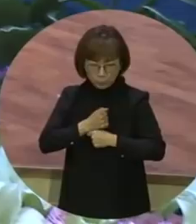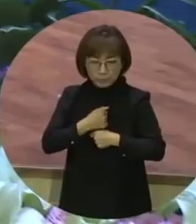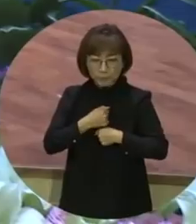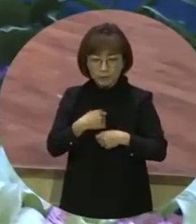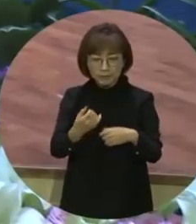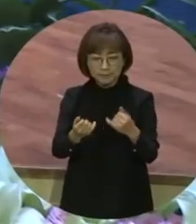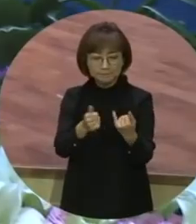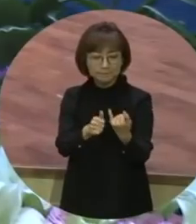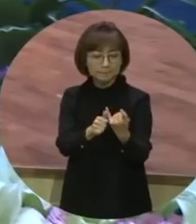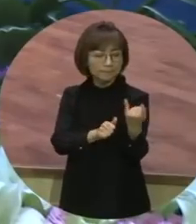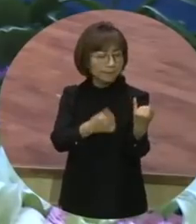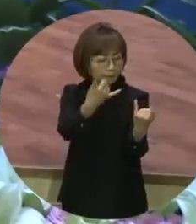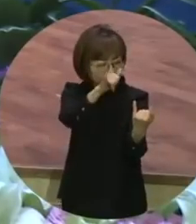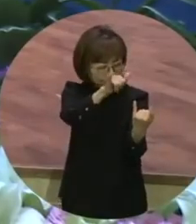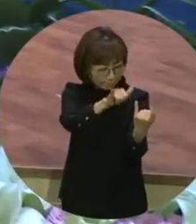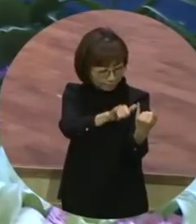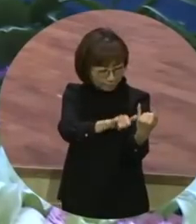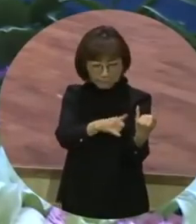지키.